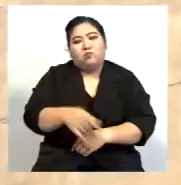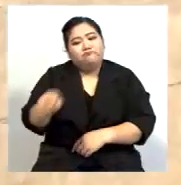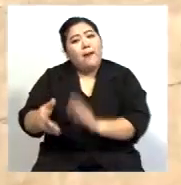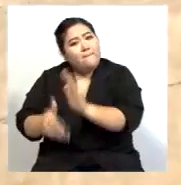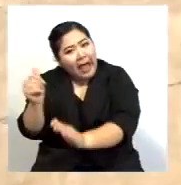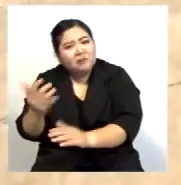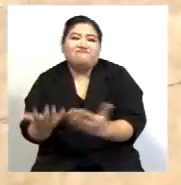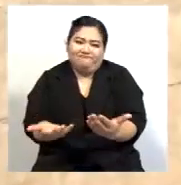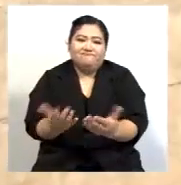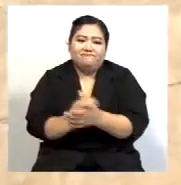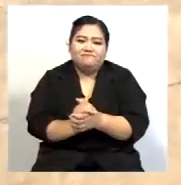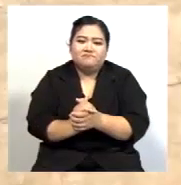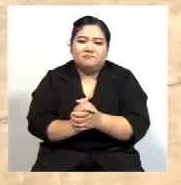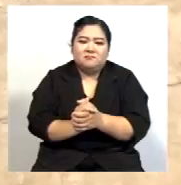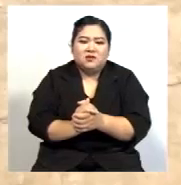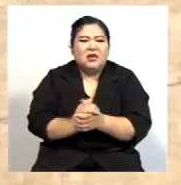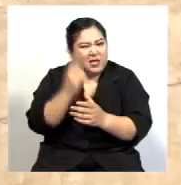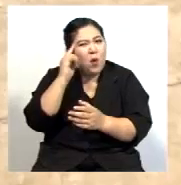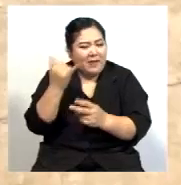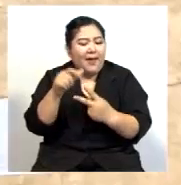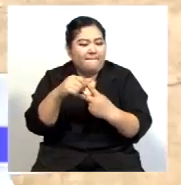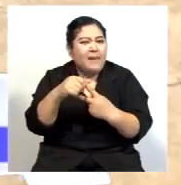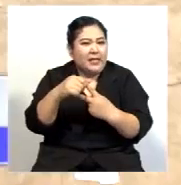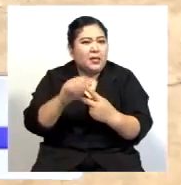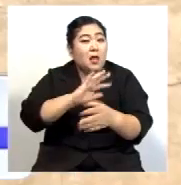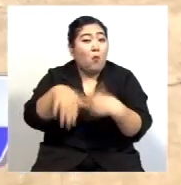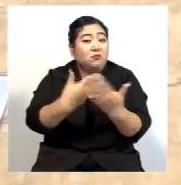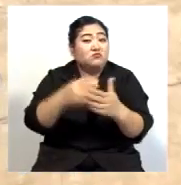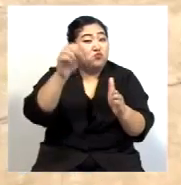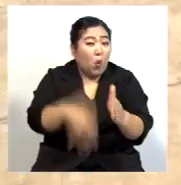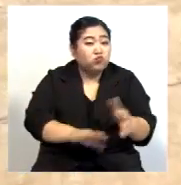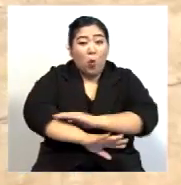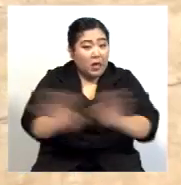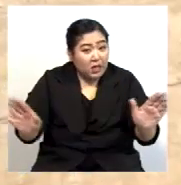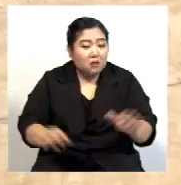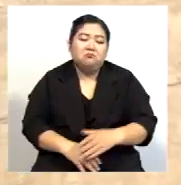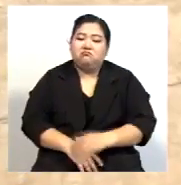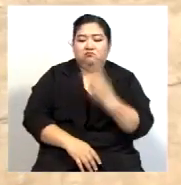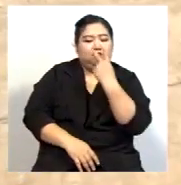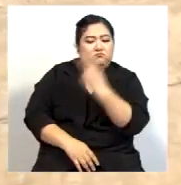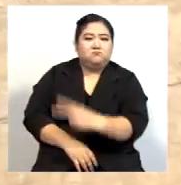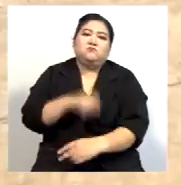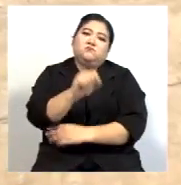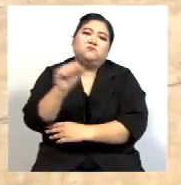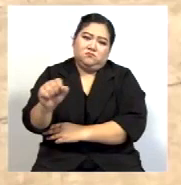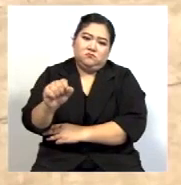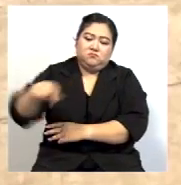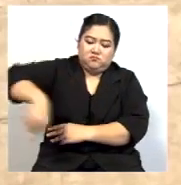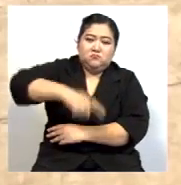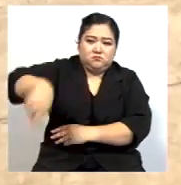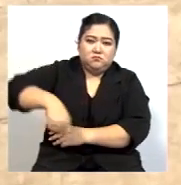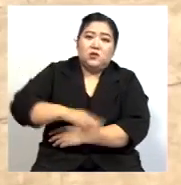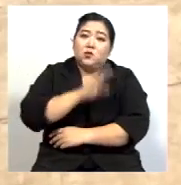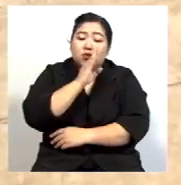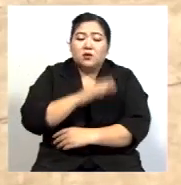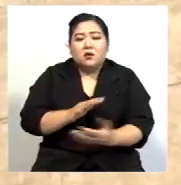ตีตกไปทั้งฉบับแน่นอนที่สุดครับโดยหลักการก็ต้องย้อนกลับมาที่สภาผู้แทนราษฎรสมมุติว่าตีตกไปแค่